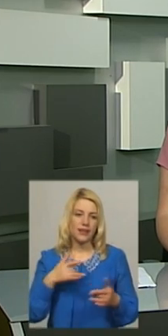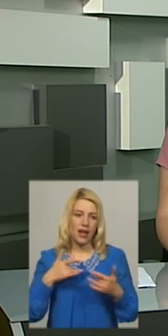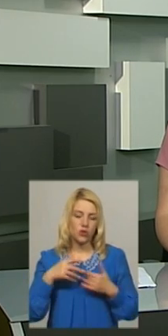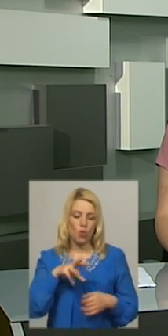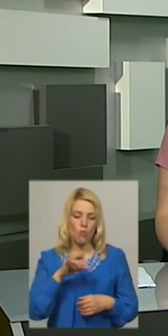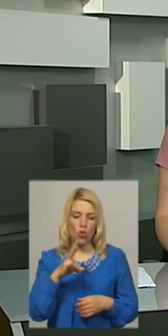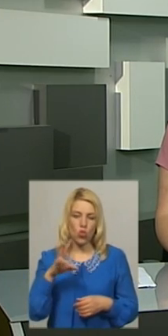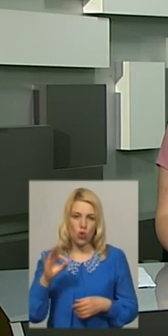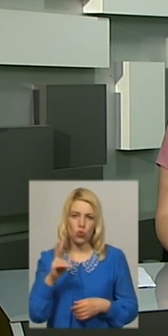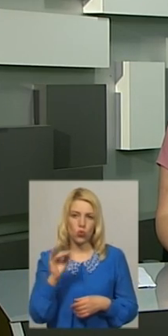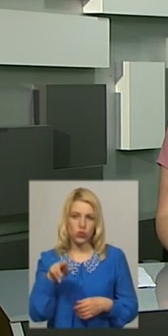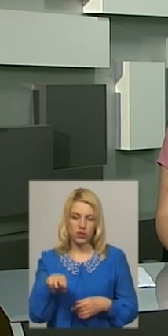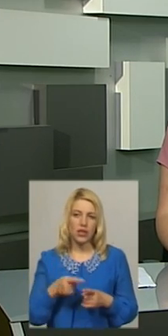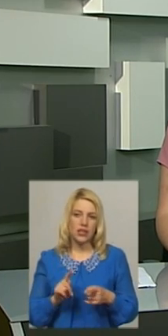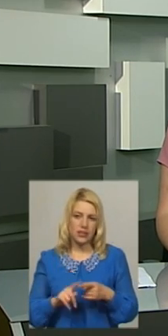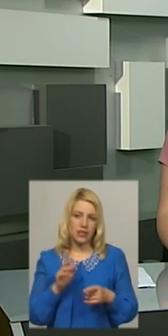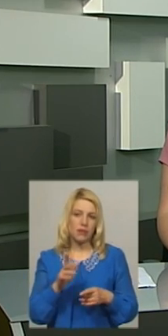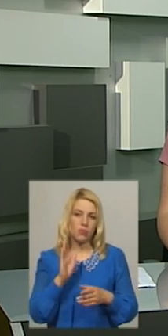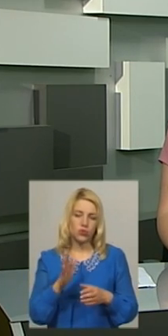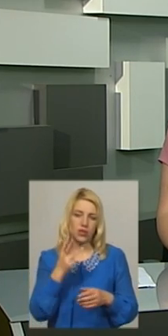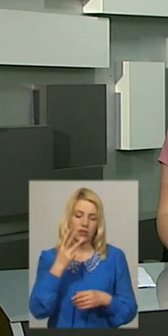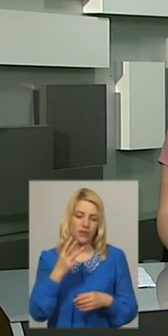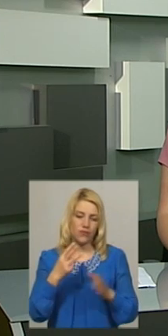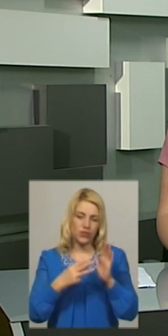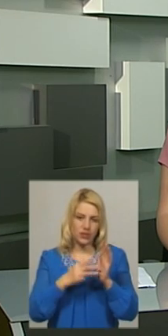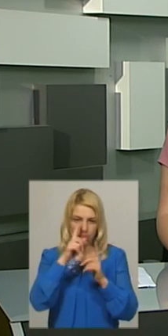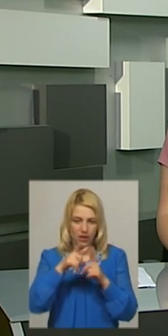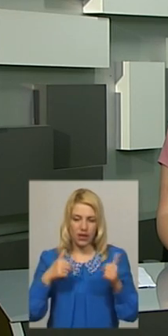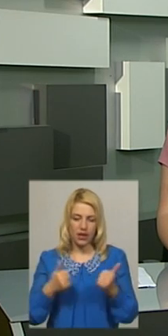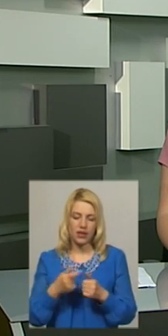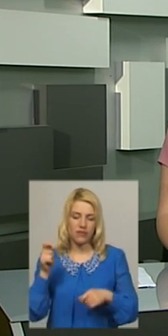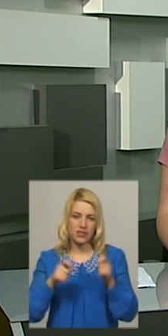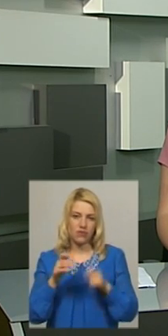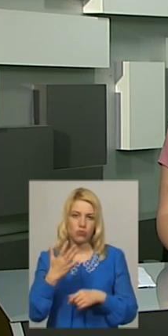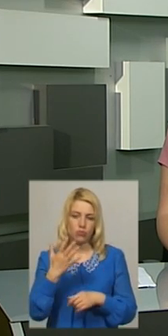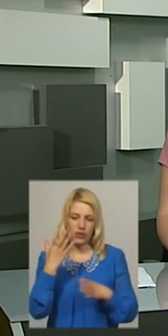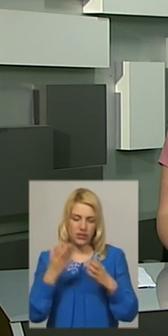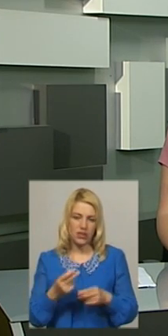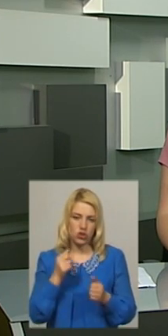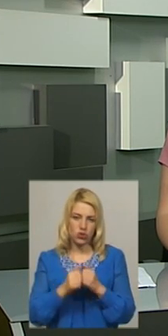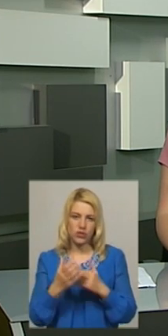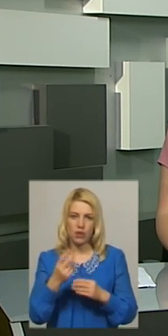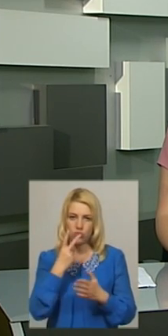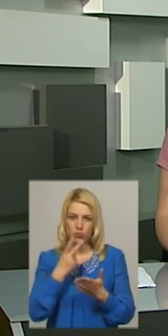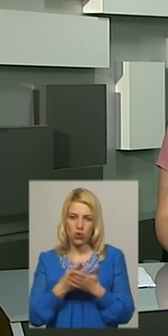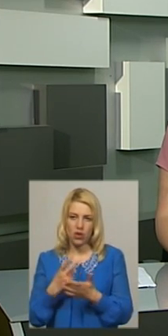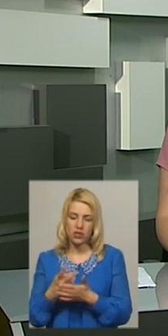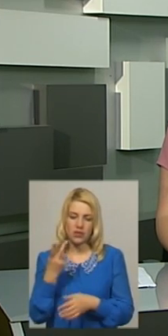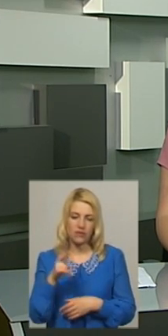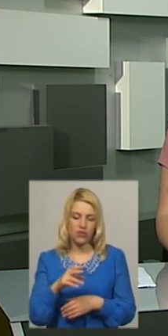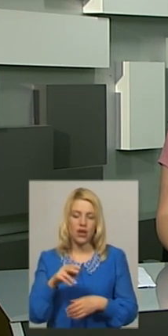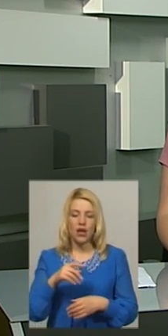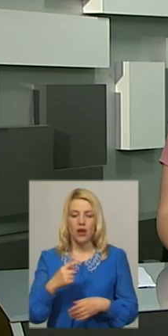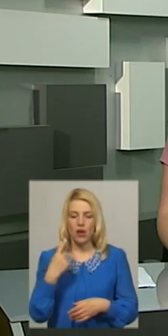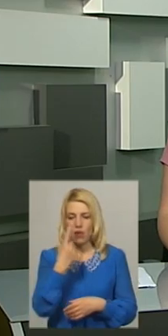За його словами, на фестиваль приїдуть актори з 7 країн. Фест «Відлуння» триватиме 5 днів. Щодня показуватимуть 2 моновистави о